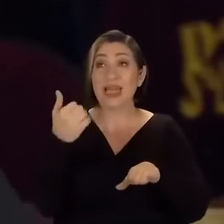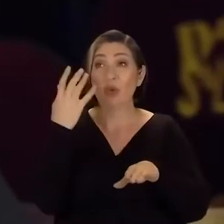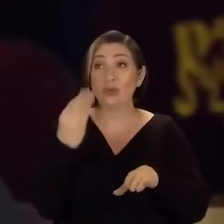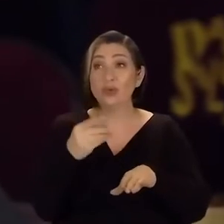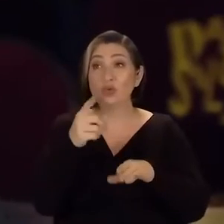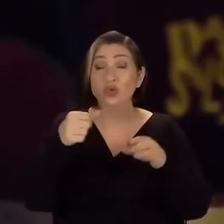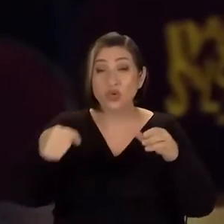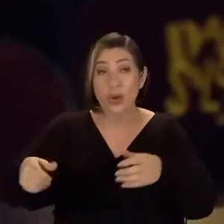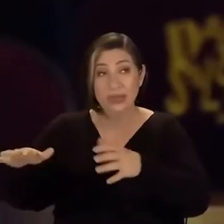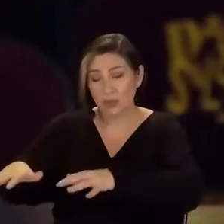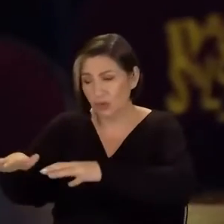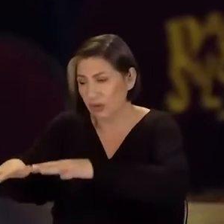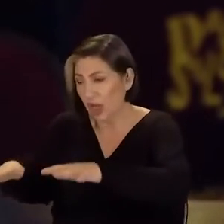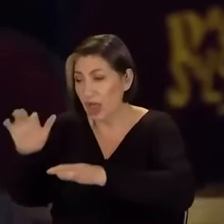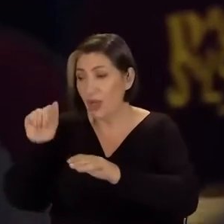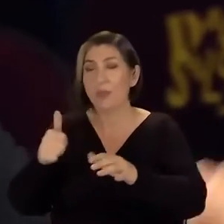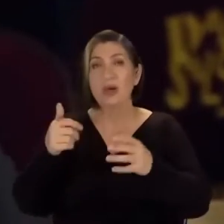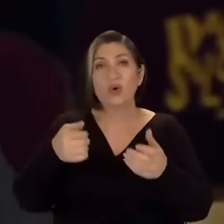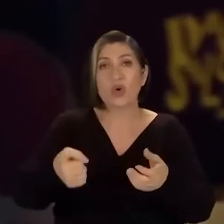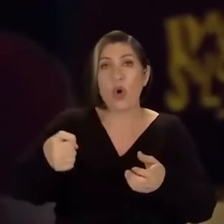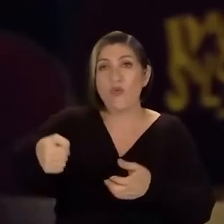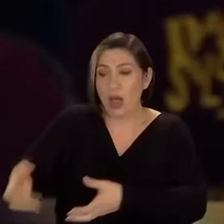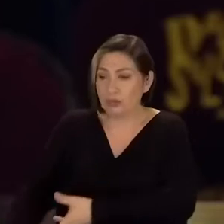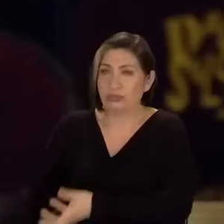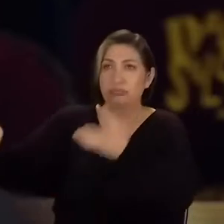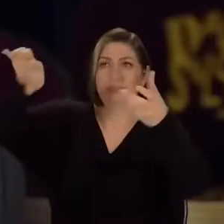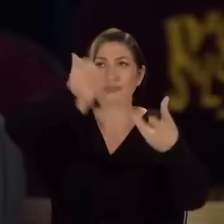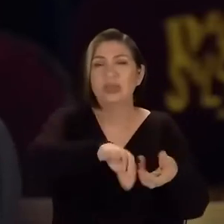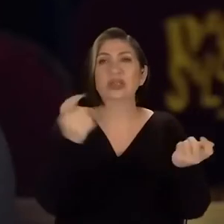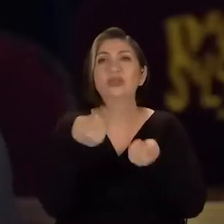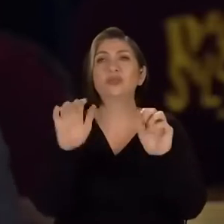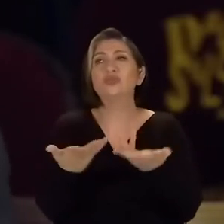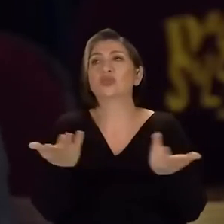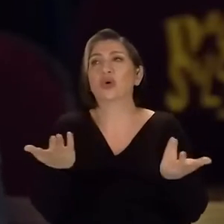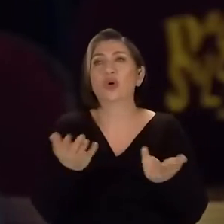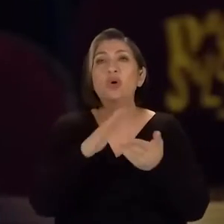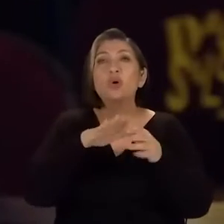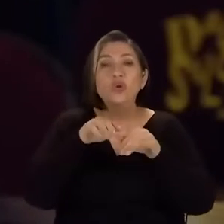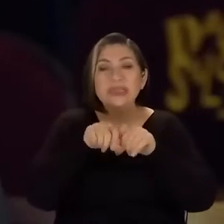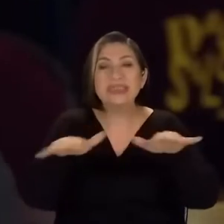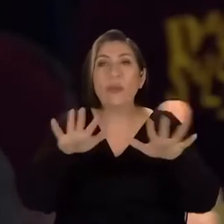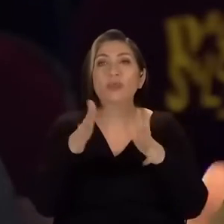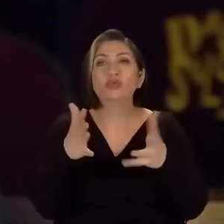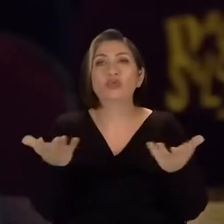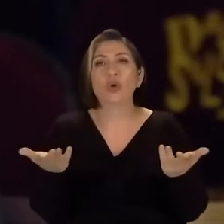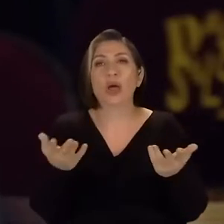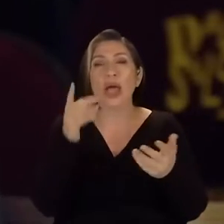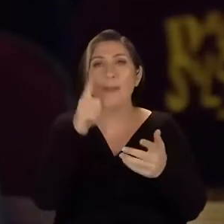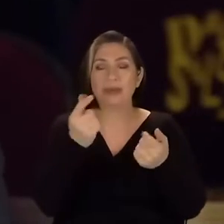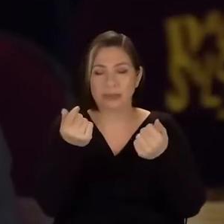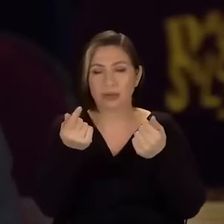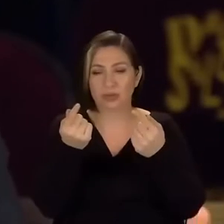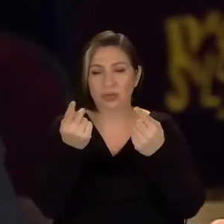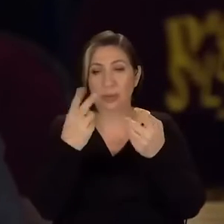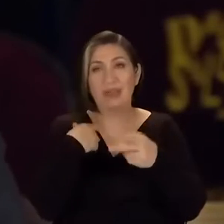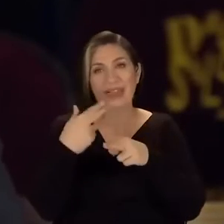Yanınızda çuval çuval var, her kaybettiğinizde kovayla alıp ortaya döküyorsanız iş bozuluyor. Düzen bozuluyor yani. En başta sayıyorsunuz. Ben